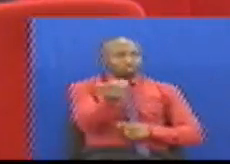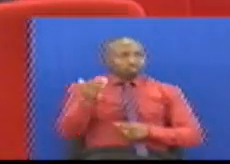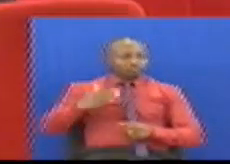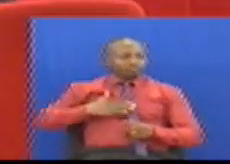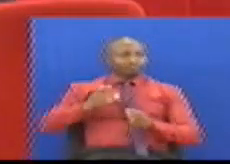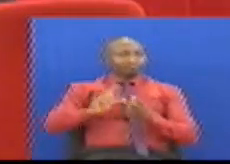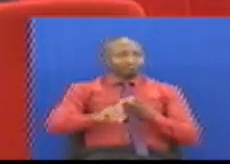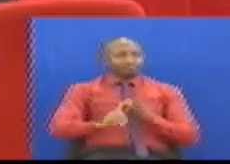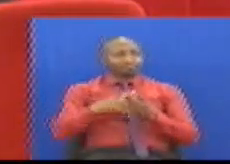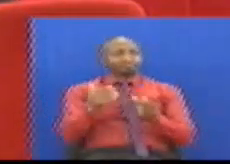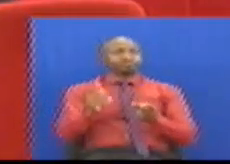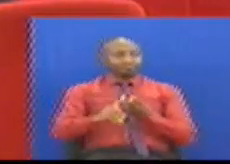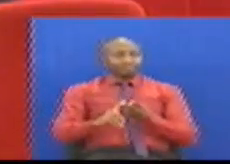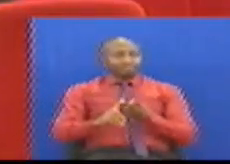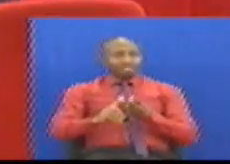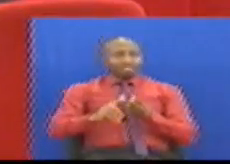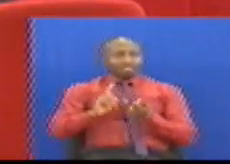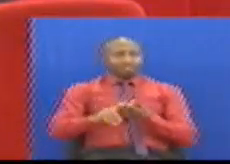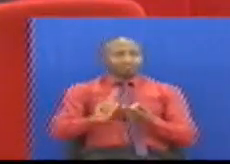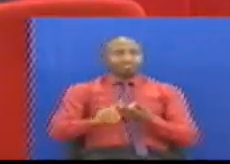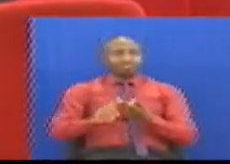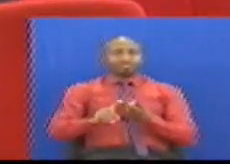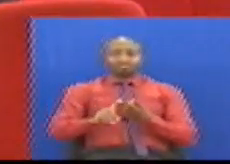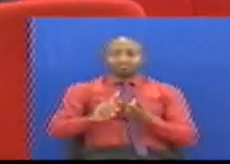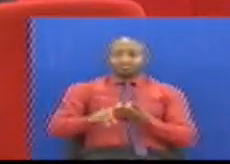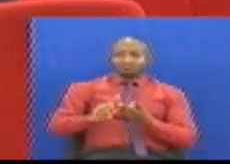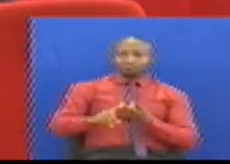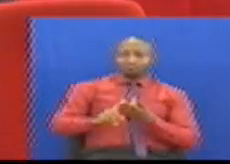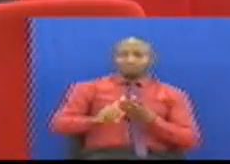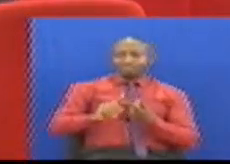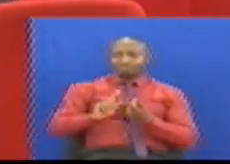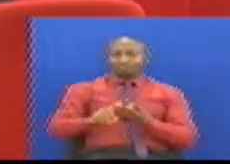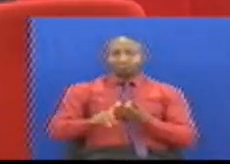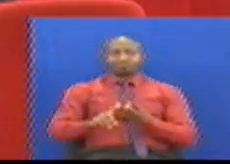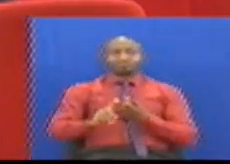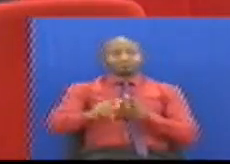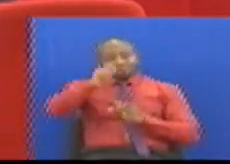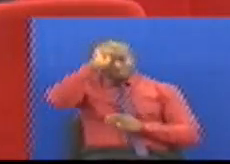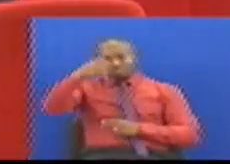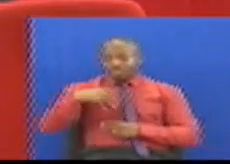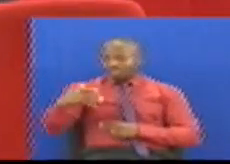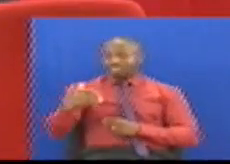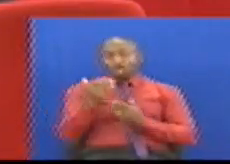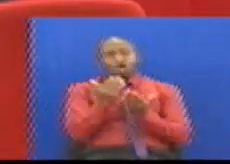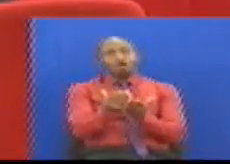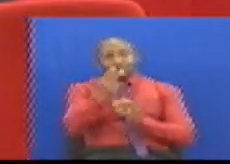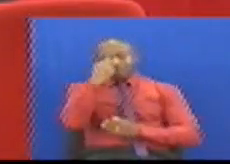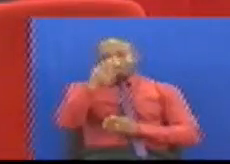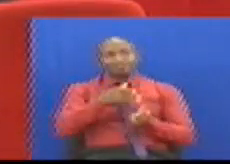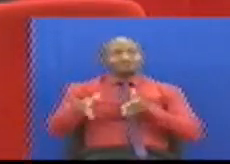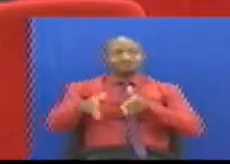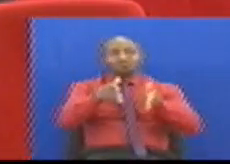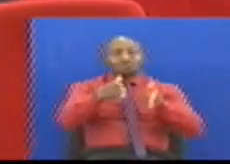Mheshimiwa Naibu Spika, nishauri mambo yafuatayo kwa serikali yangu. Mheshimiwa Waziri, naomba muangalie mfumo huu wa prime